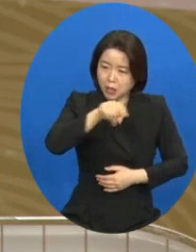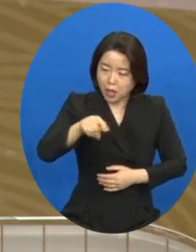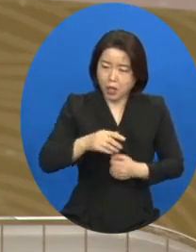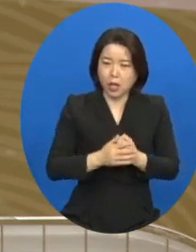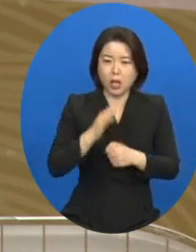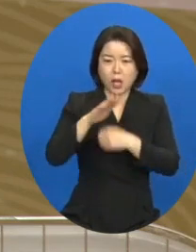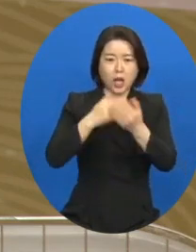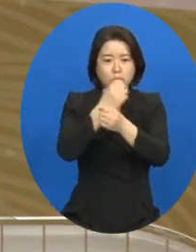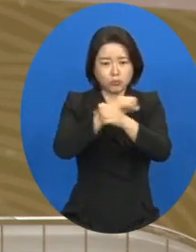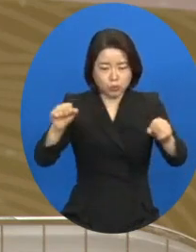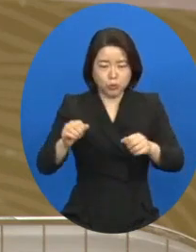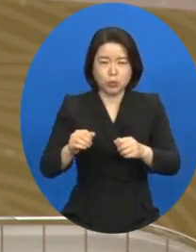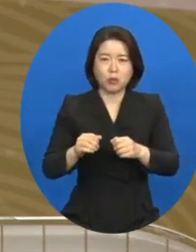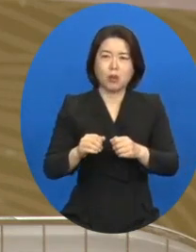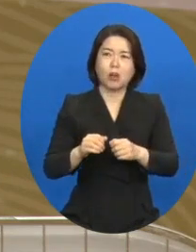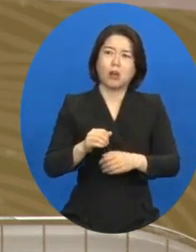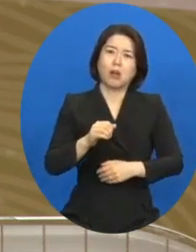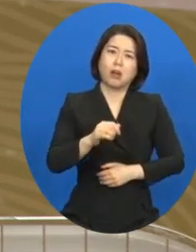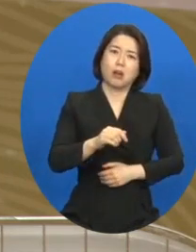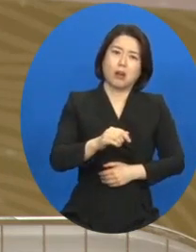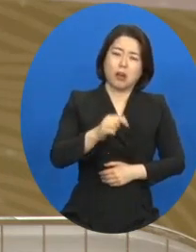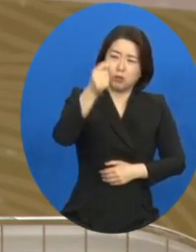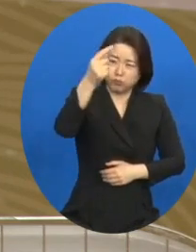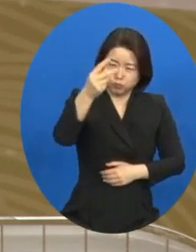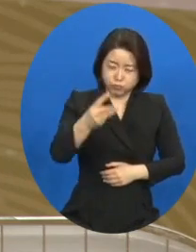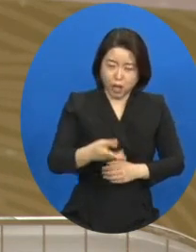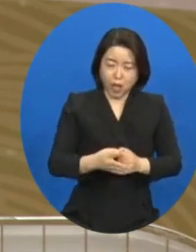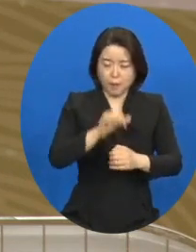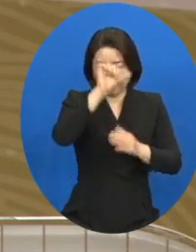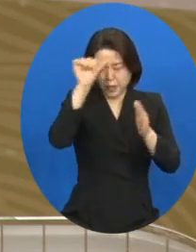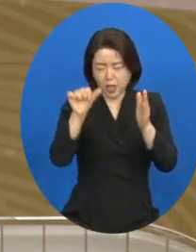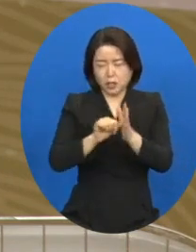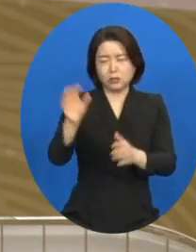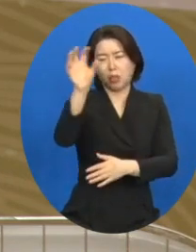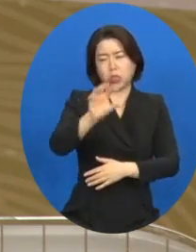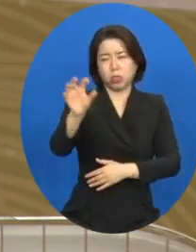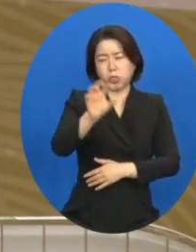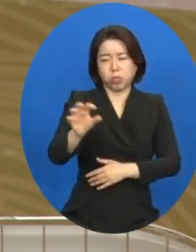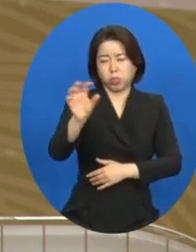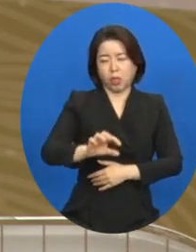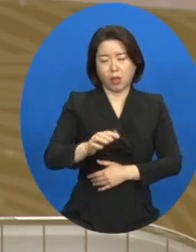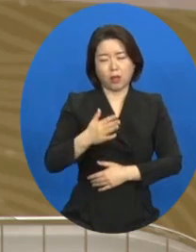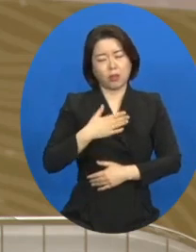우리를 용서해 주시고 아 평생 그렇게 살다가 끝나는 건가?